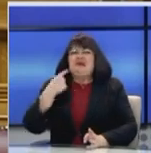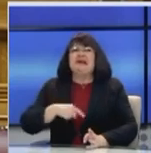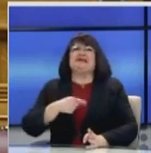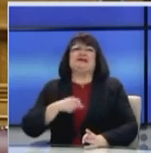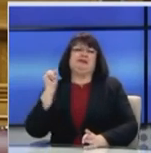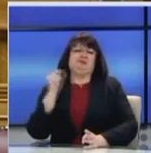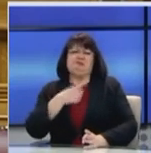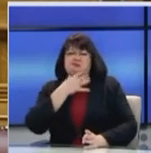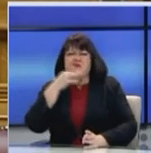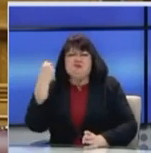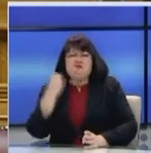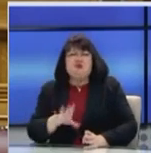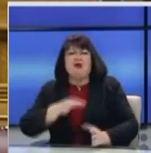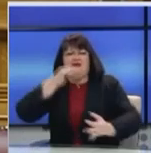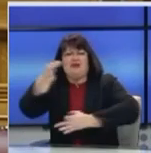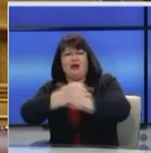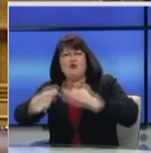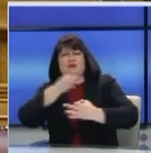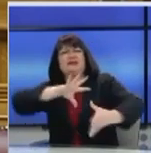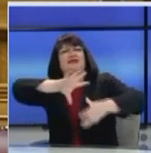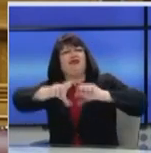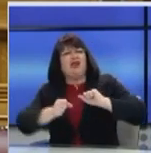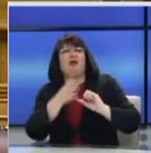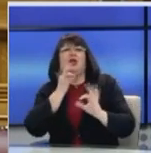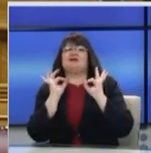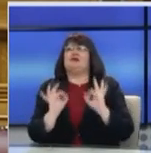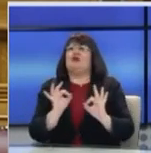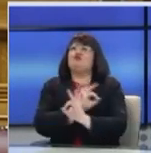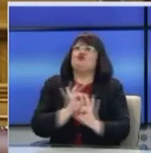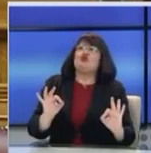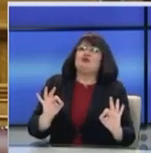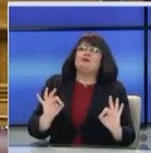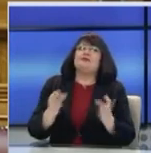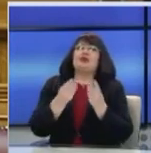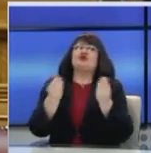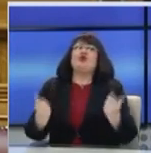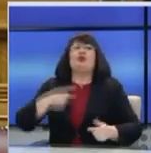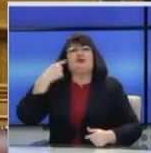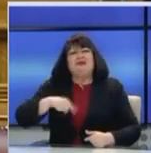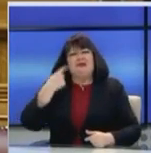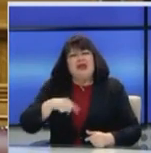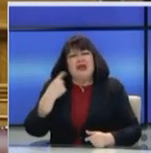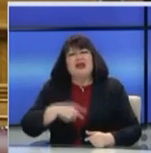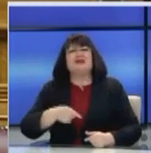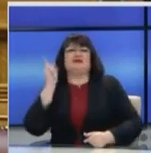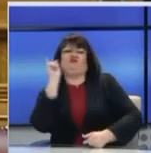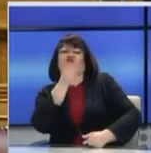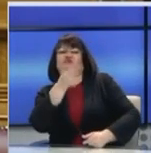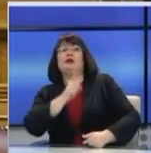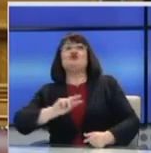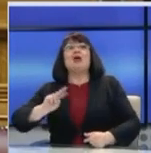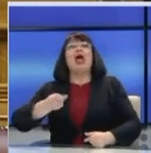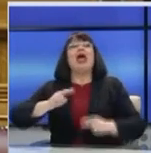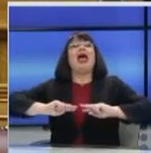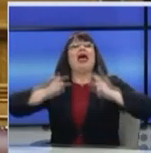της περίπου κανονικοποίησης της βίας, του τρόπου κατασυκοφάντησης των πολιτικών σας